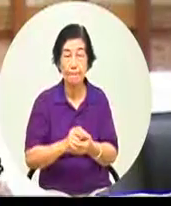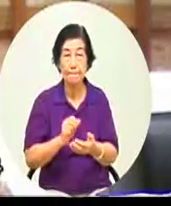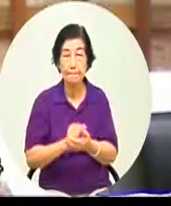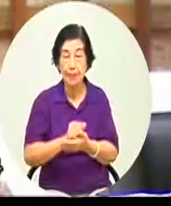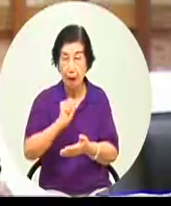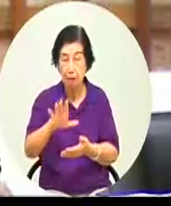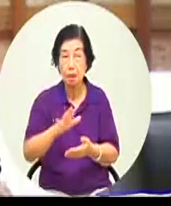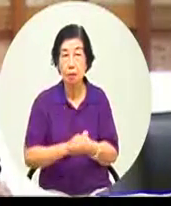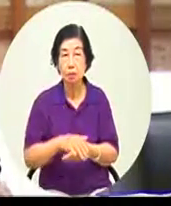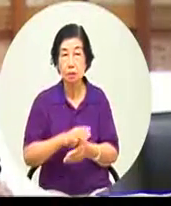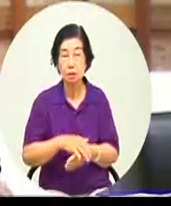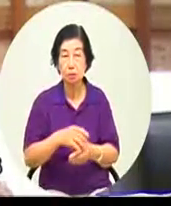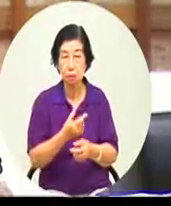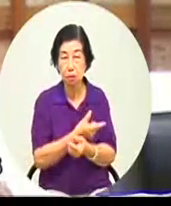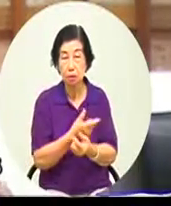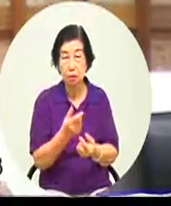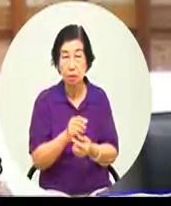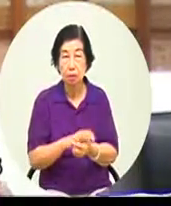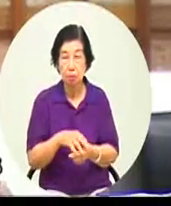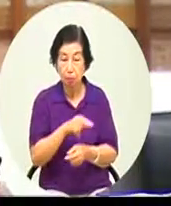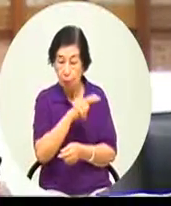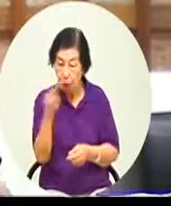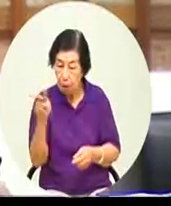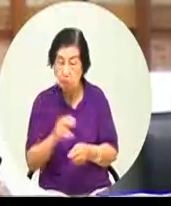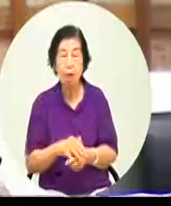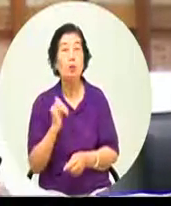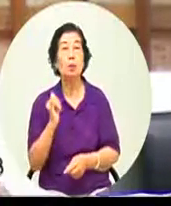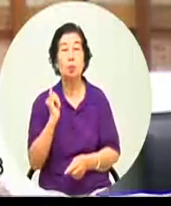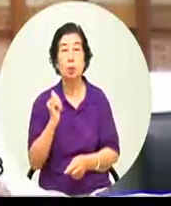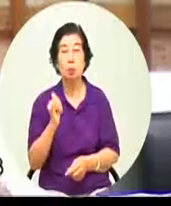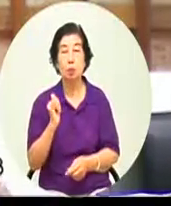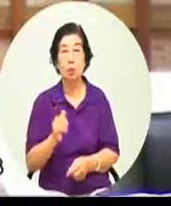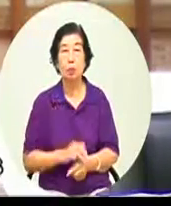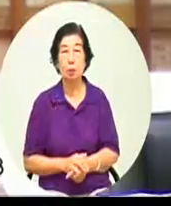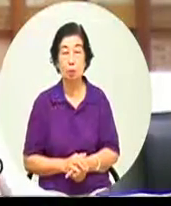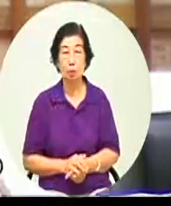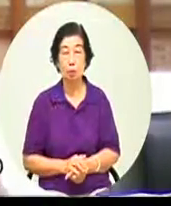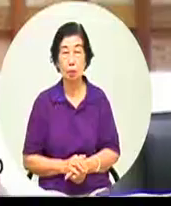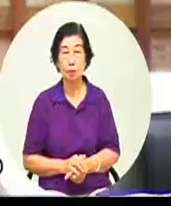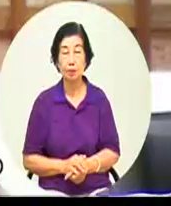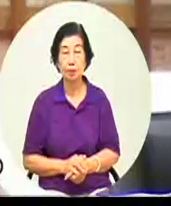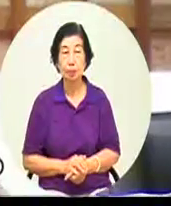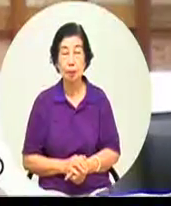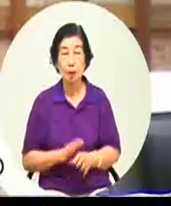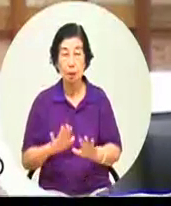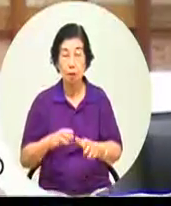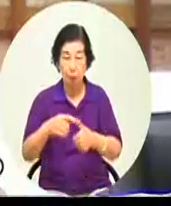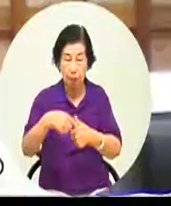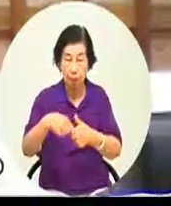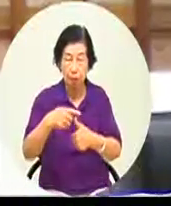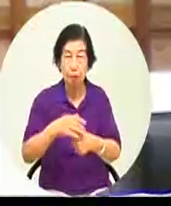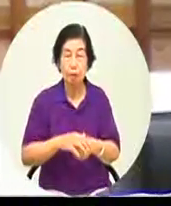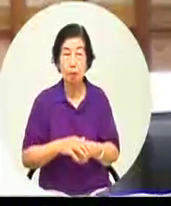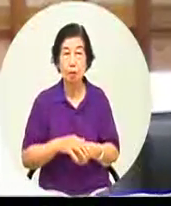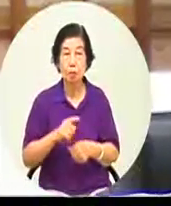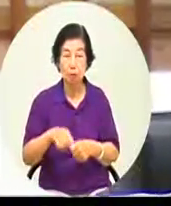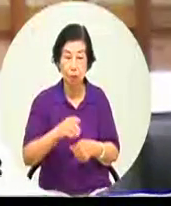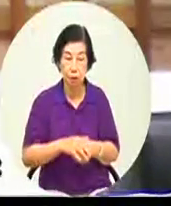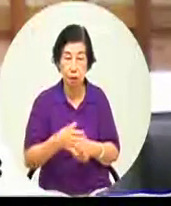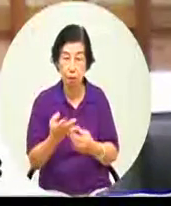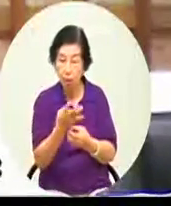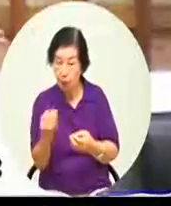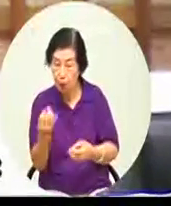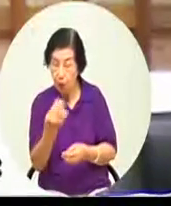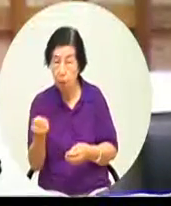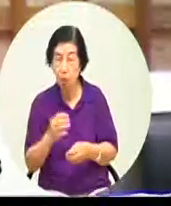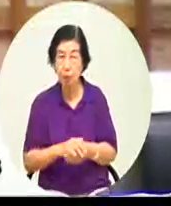大致啊。是我看得过去，可是我再想请教，除了这个数字的一个呈现，跟我们实际的社